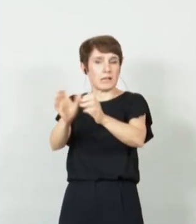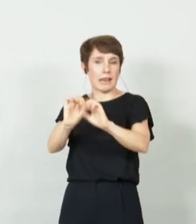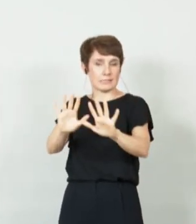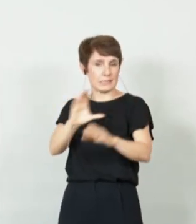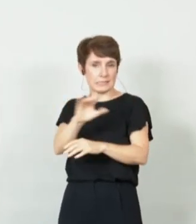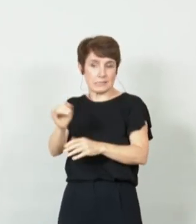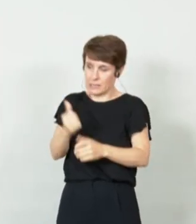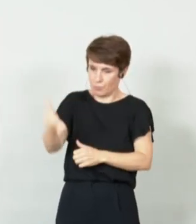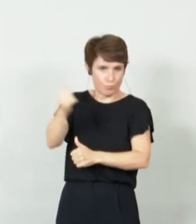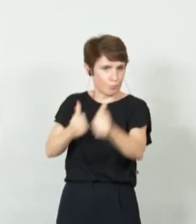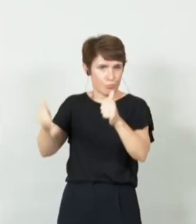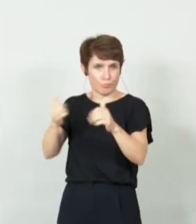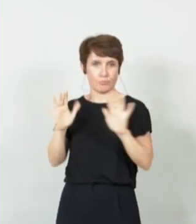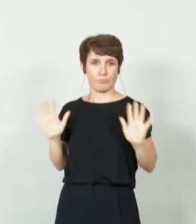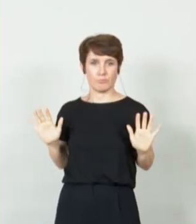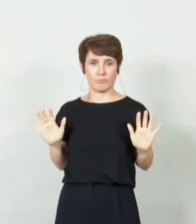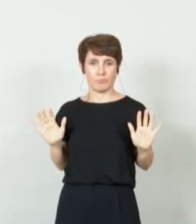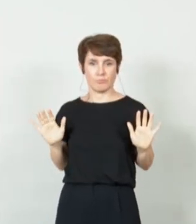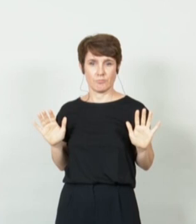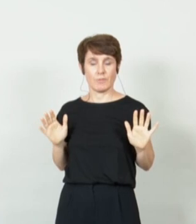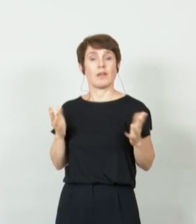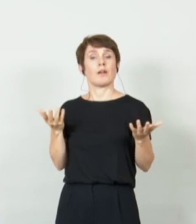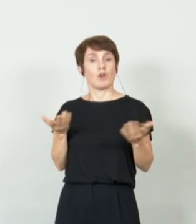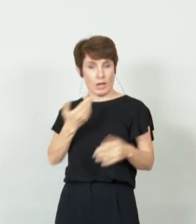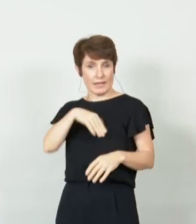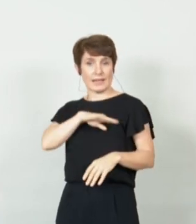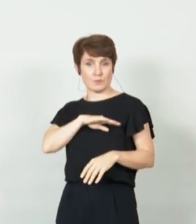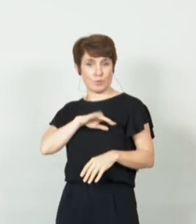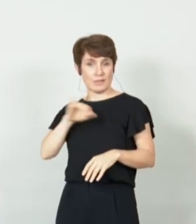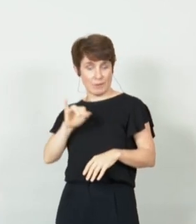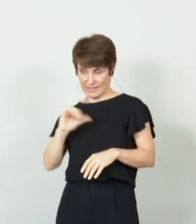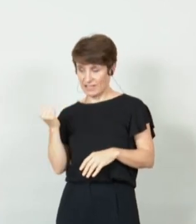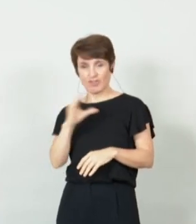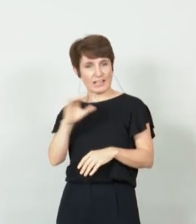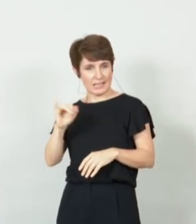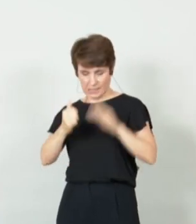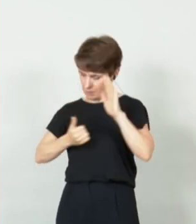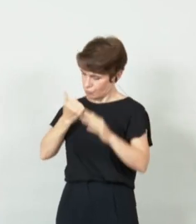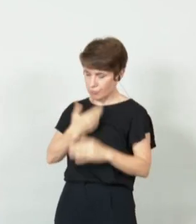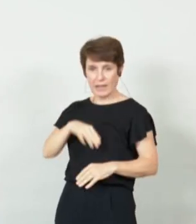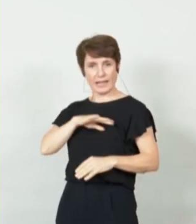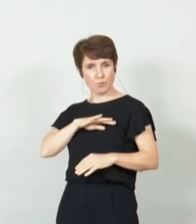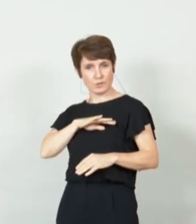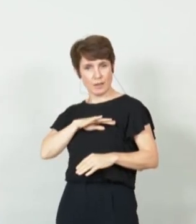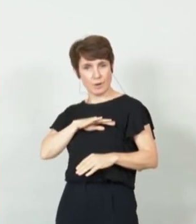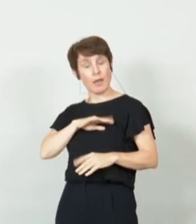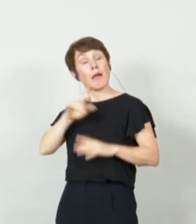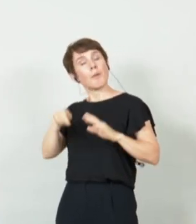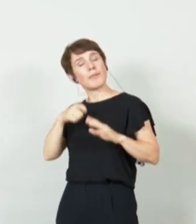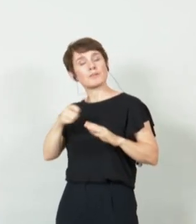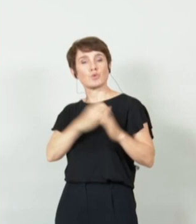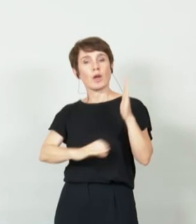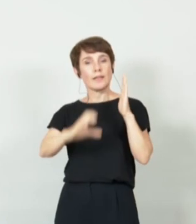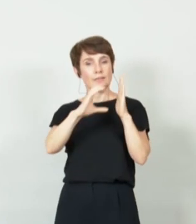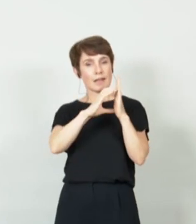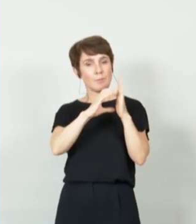les lance en toute indépendance qui sont menées sous la responsabilité juridique de chaque CCI qu'il est lance dans le respect de l'esprit de la délibération